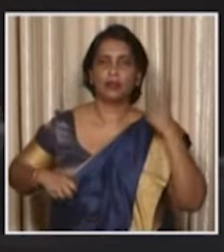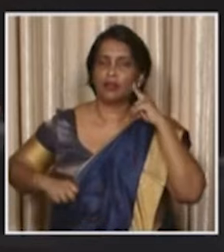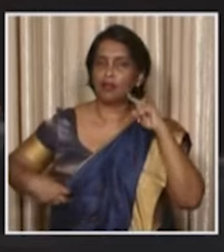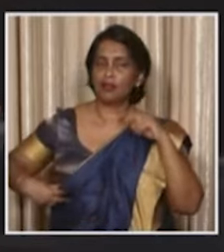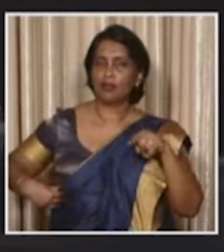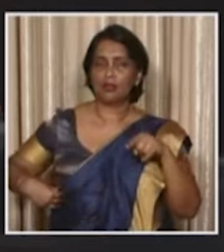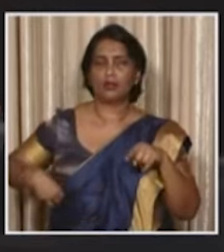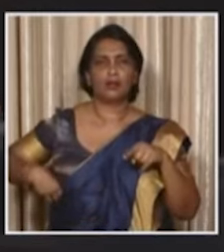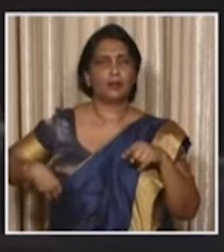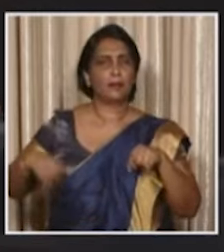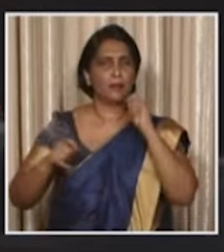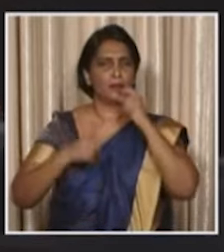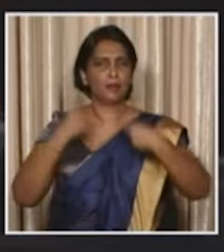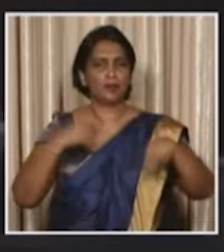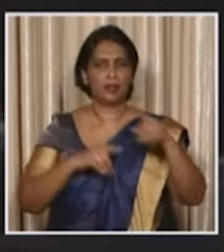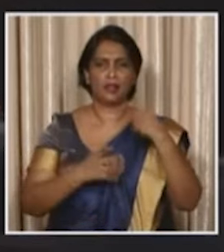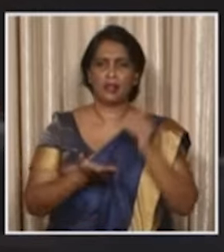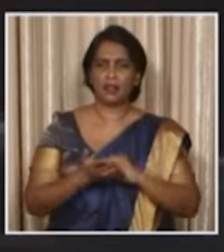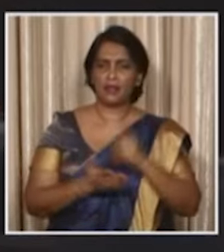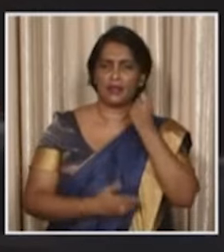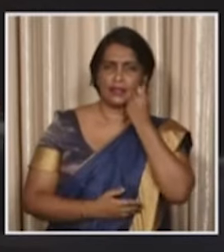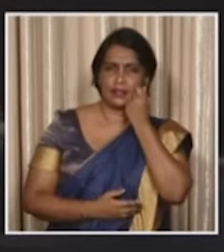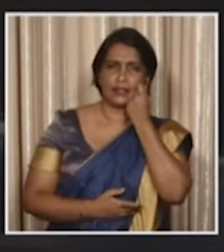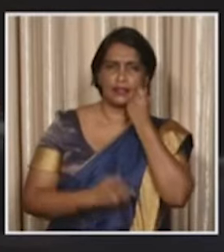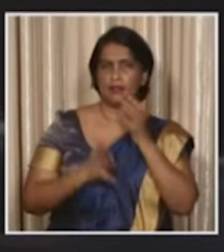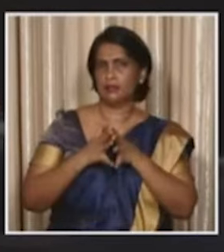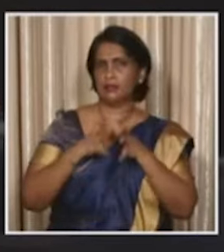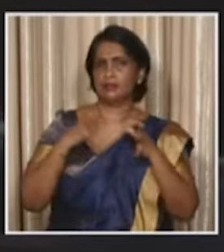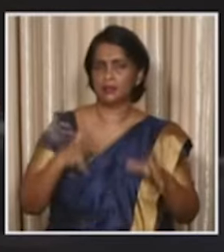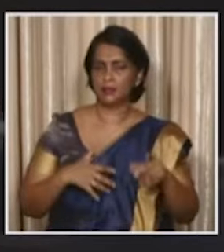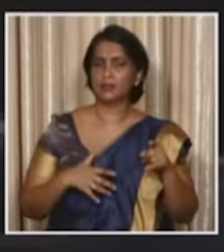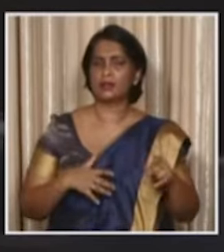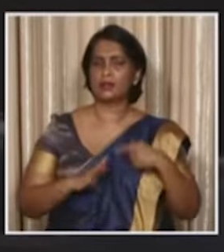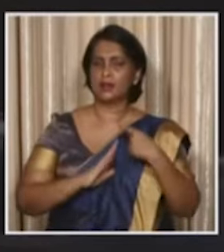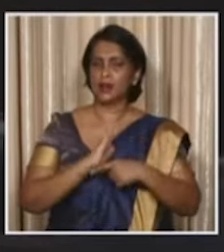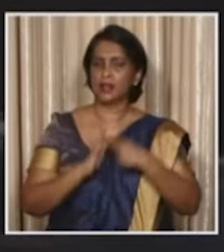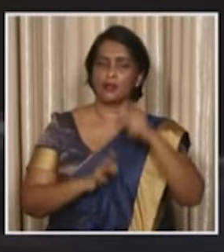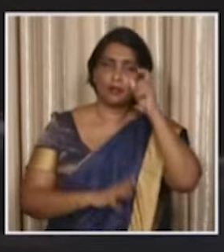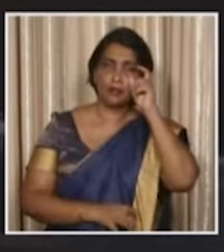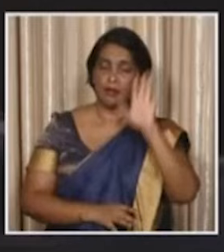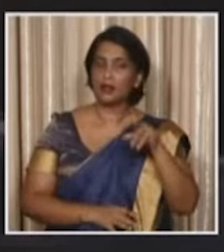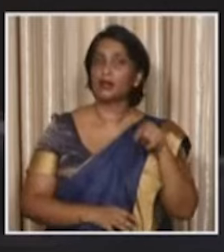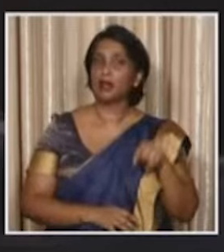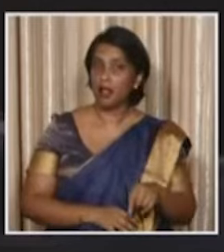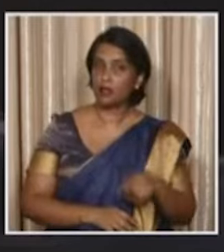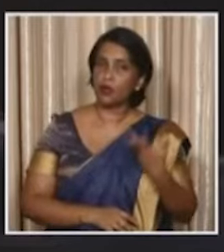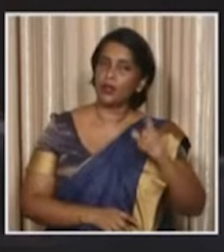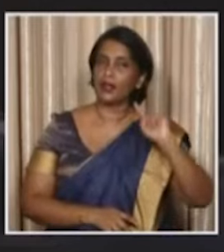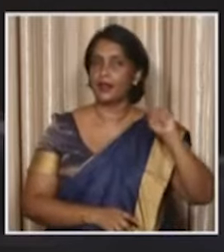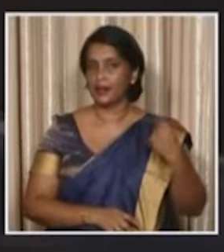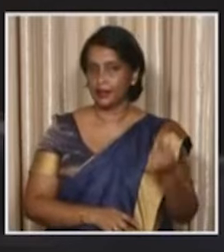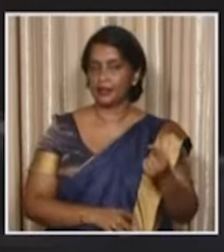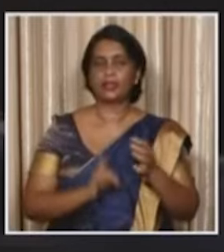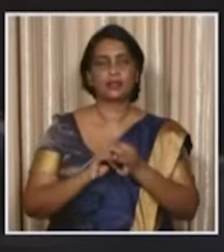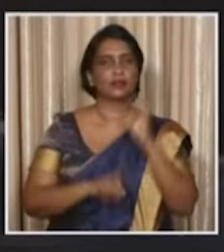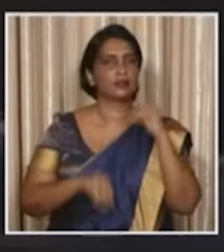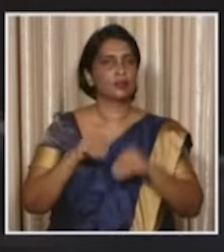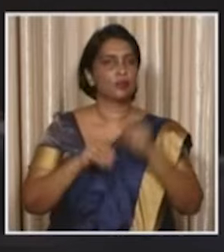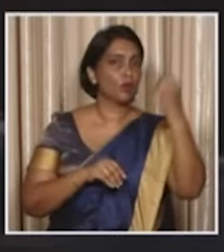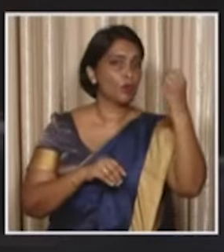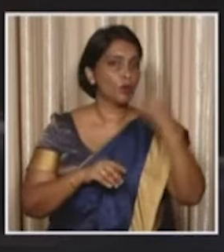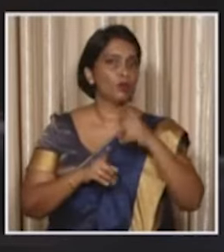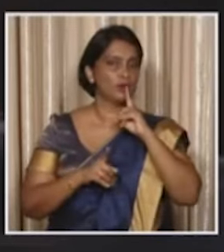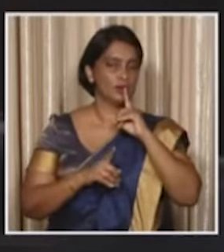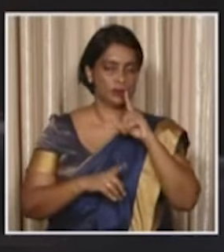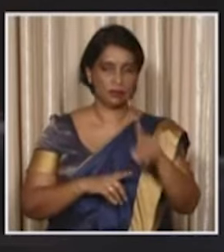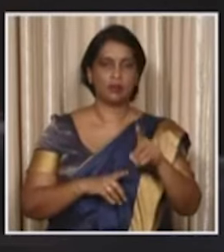ක්‍රියාමාර්ගවලින් ජනතාව තුළ තවත් සැකය අවිශ්වාසය වර්ධනය වෙනවා. ඔද මුළු රටම බලාගෙන හිටියේ අද හෝ හෙට ජනාධිපතිවරණය පවත්වන